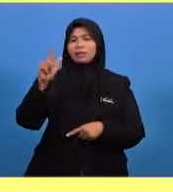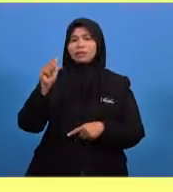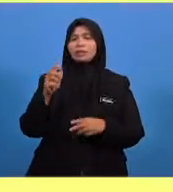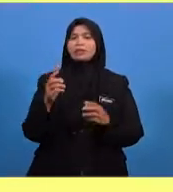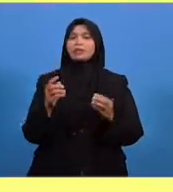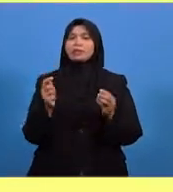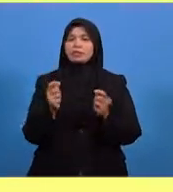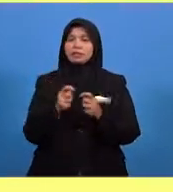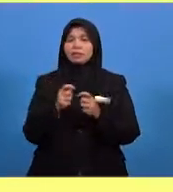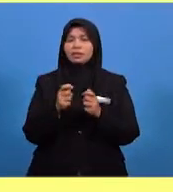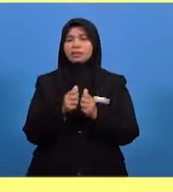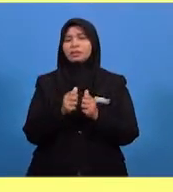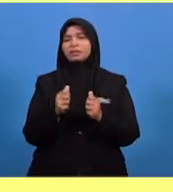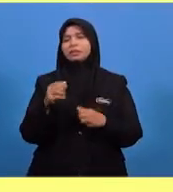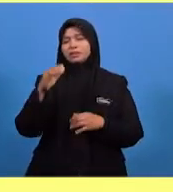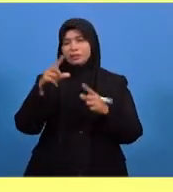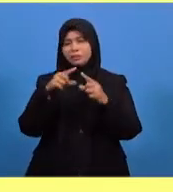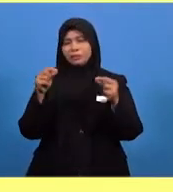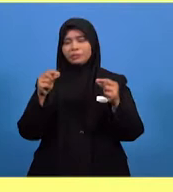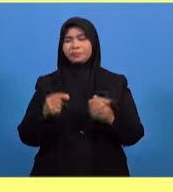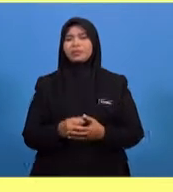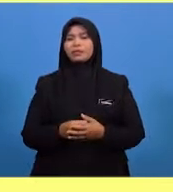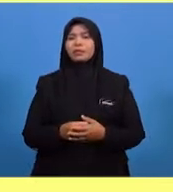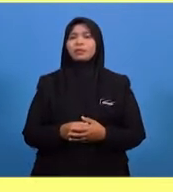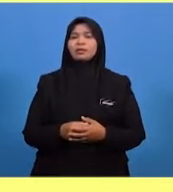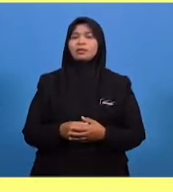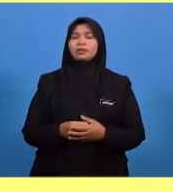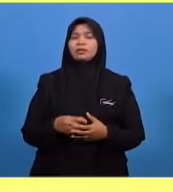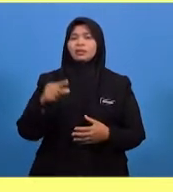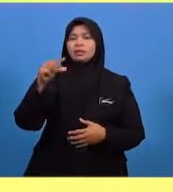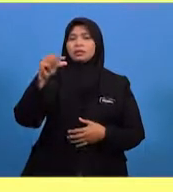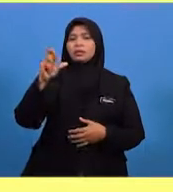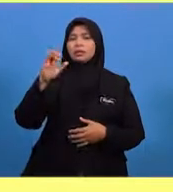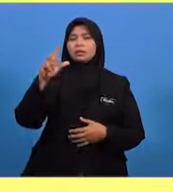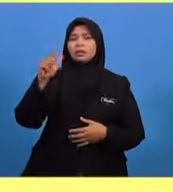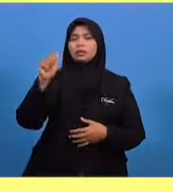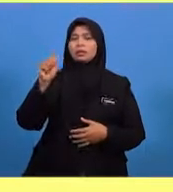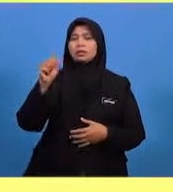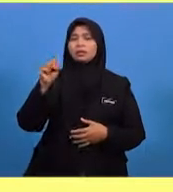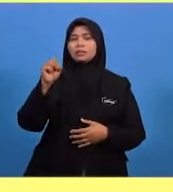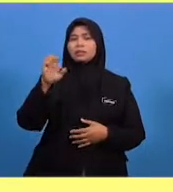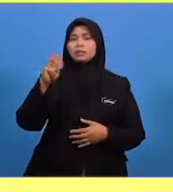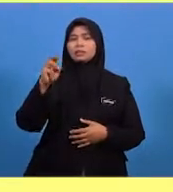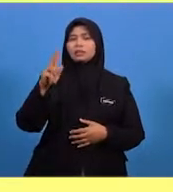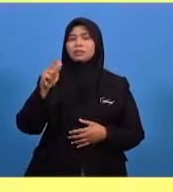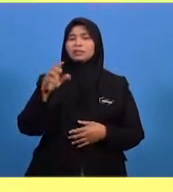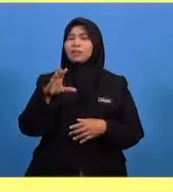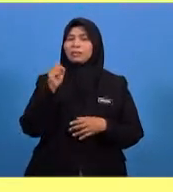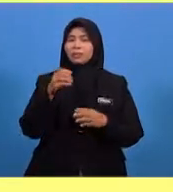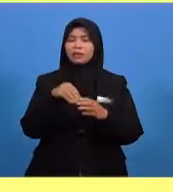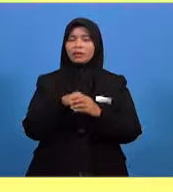jepun gerila semut diambil dalam kalangan orang kaya